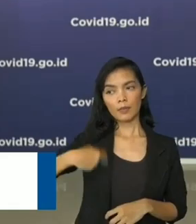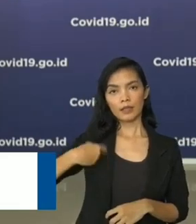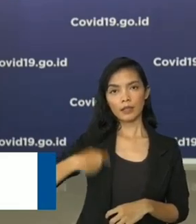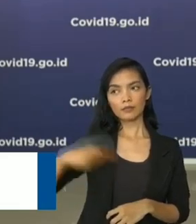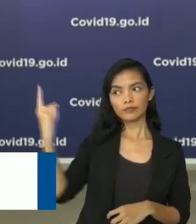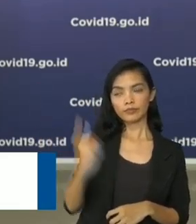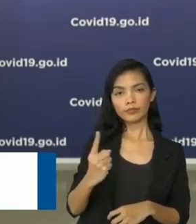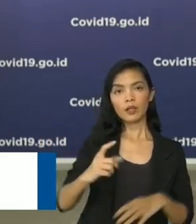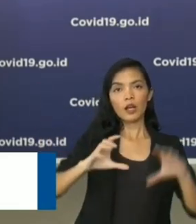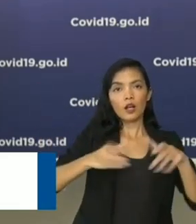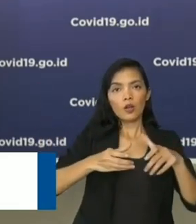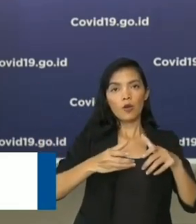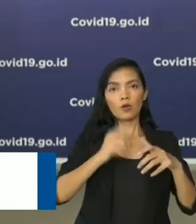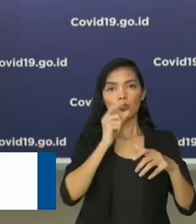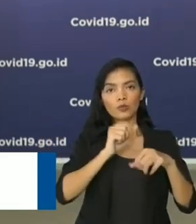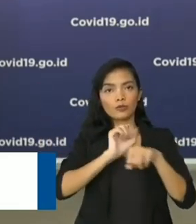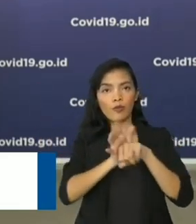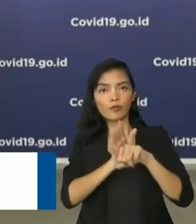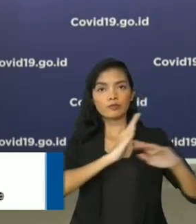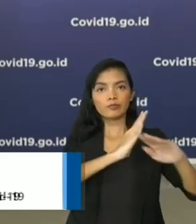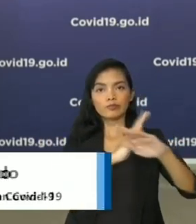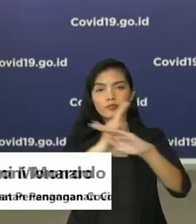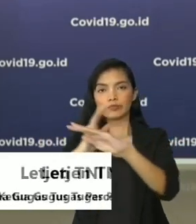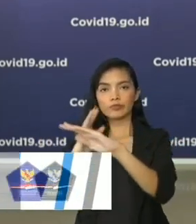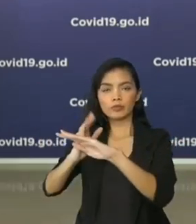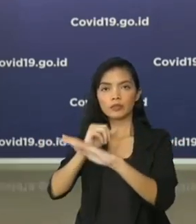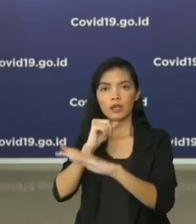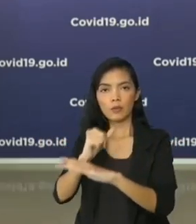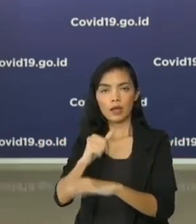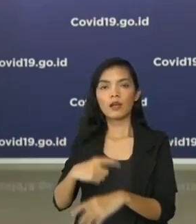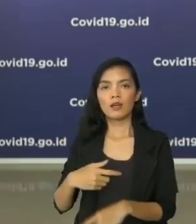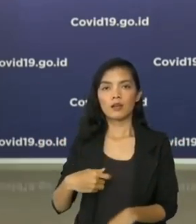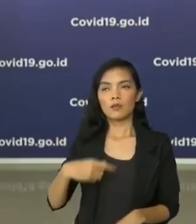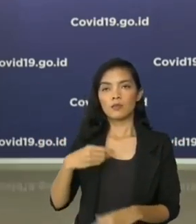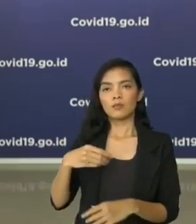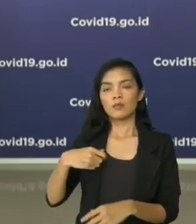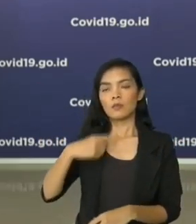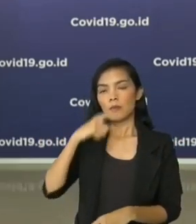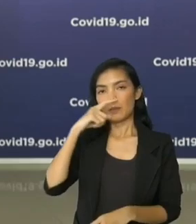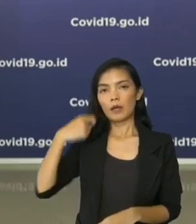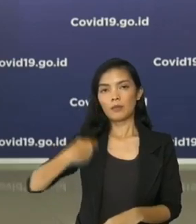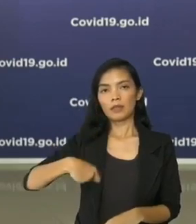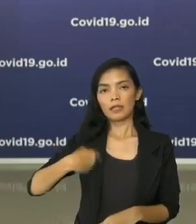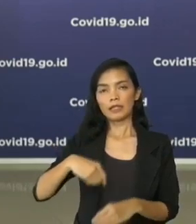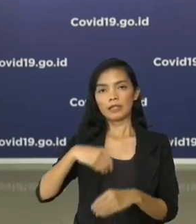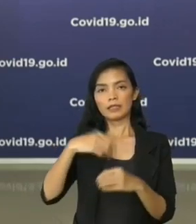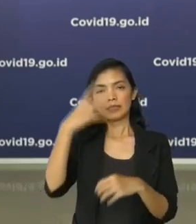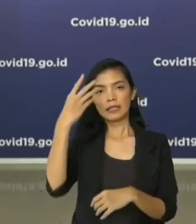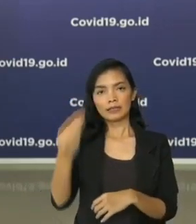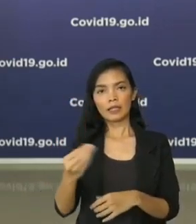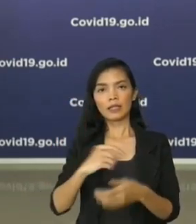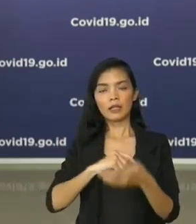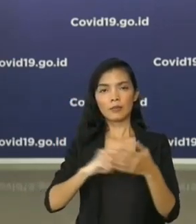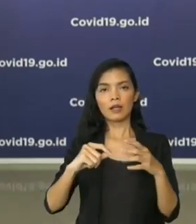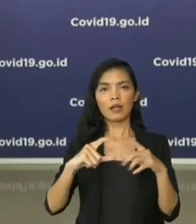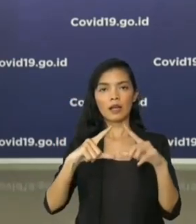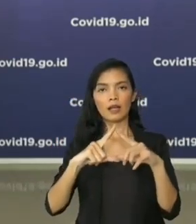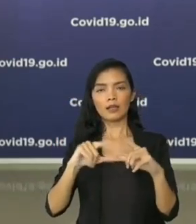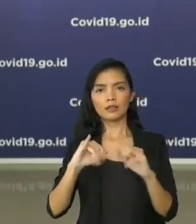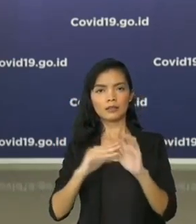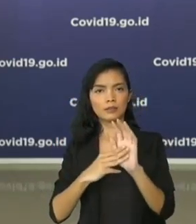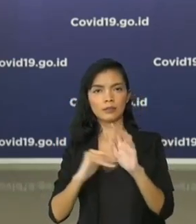ke gugus tugas kali ini adalah Bapak menteri Desa bapak Abdul Halim Iskandar adalah pertemuan tadi